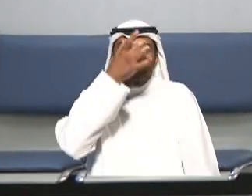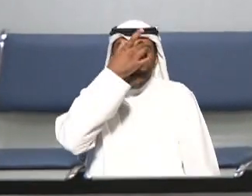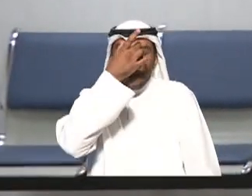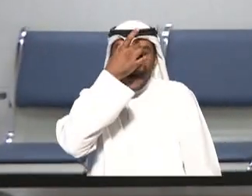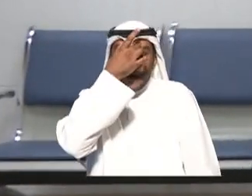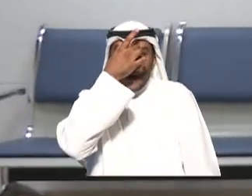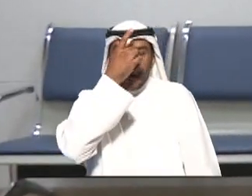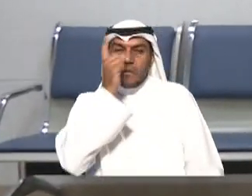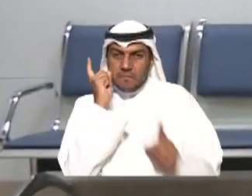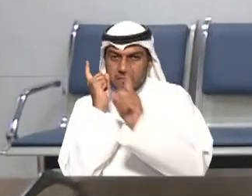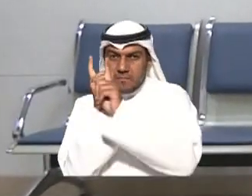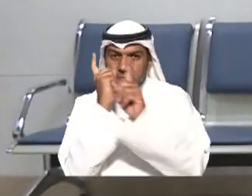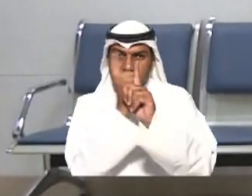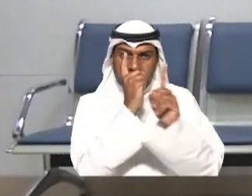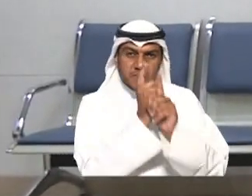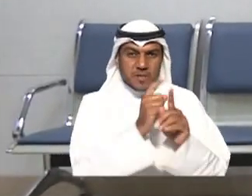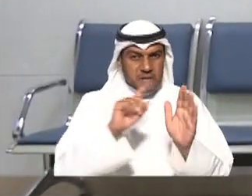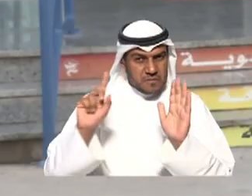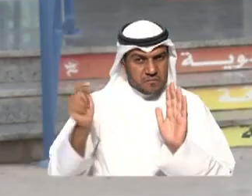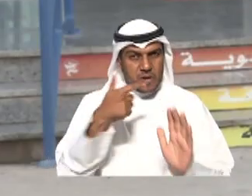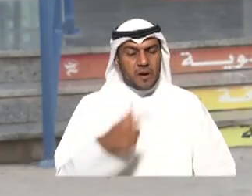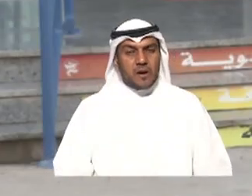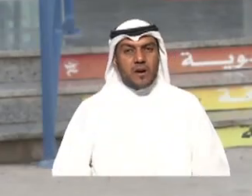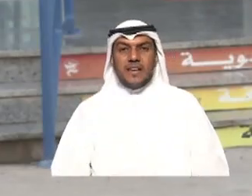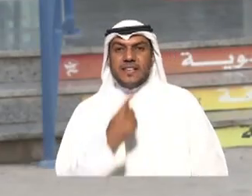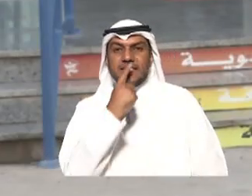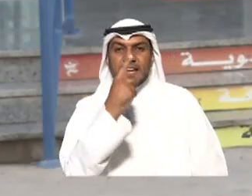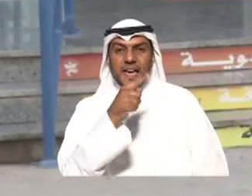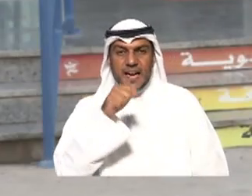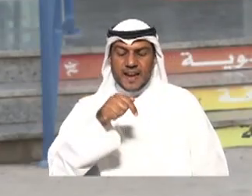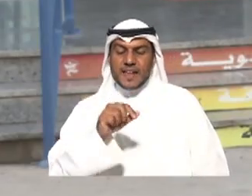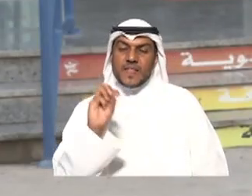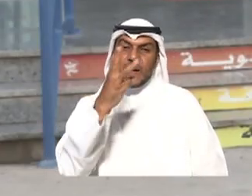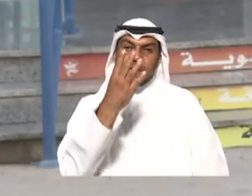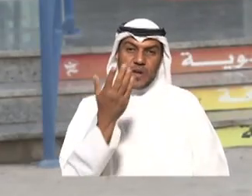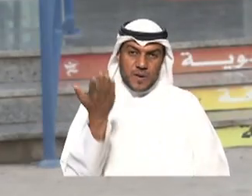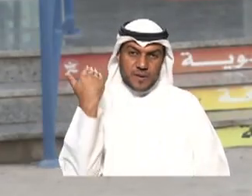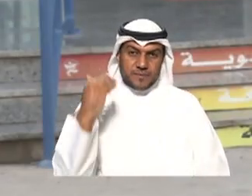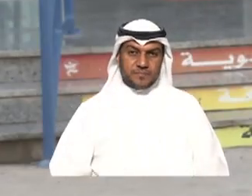سنة بدلا من 3 أشهر. لما أبو علاوي، تلفزيون دولة الكويت.